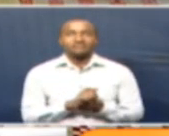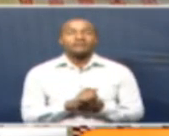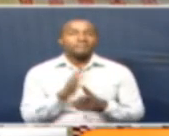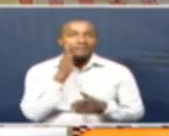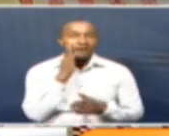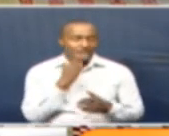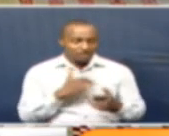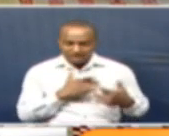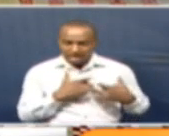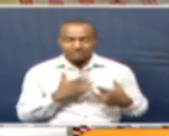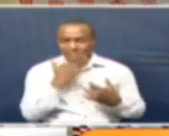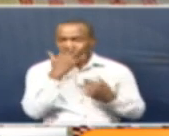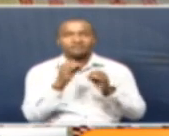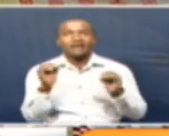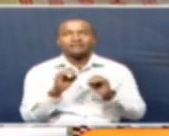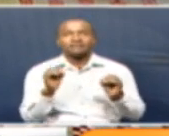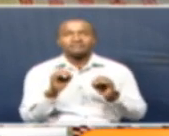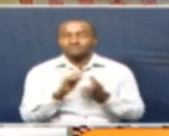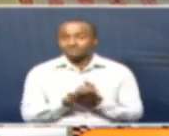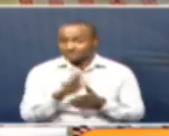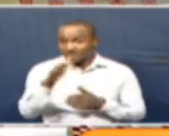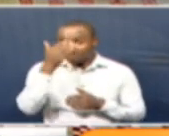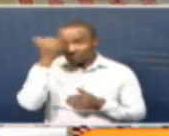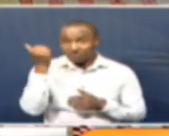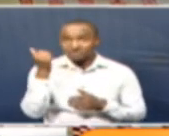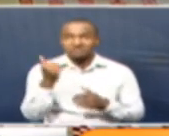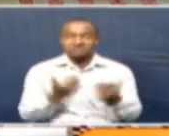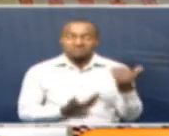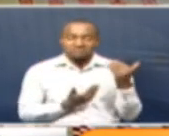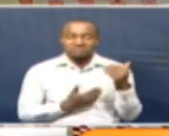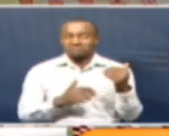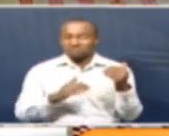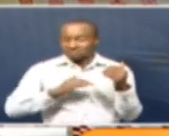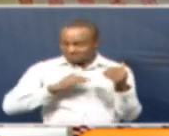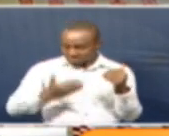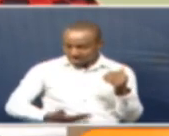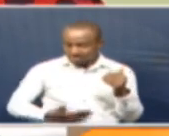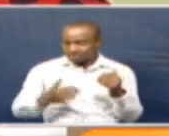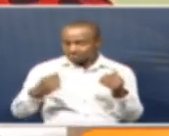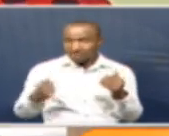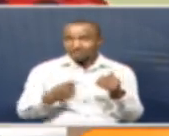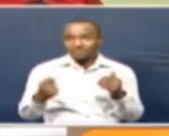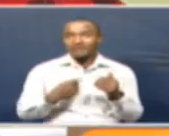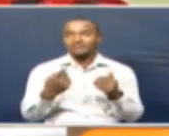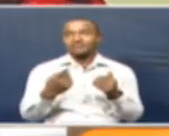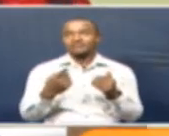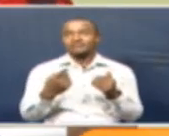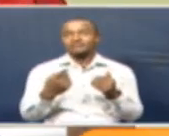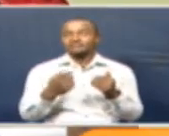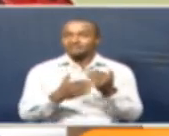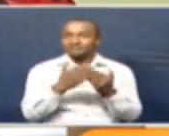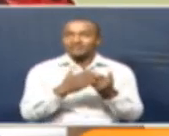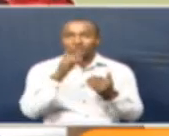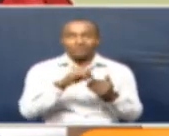roho ngumu, hata ile aibu ana kabisa. Wajua sana kwa sababu mama alikubeba tumboni miezi 9 akakuzaa akakulea. Sasa pia hapo